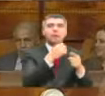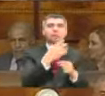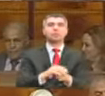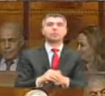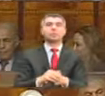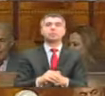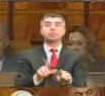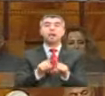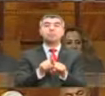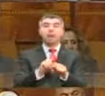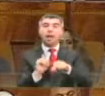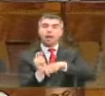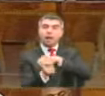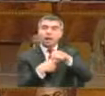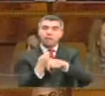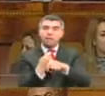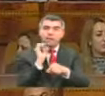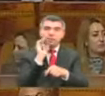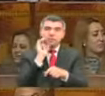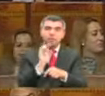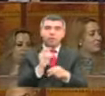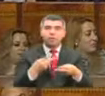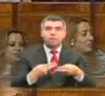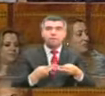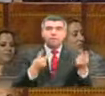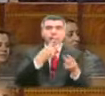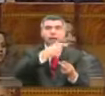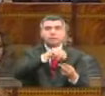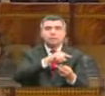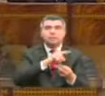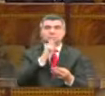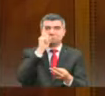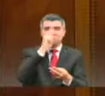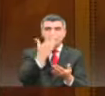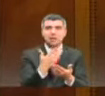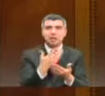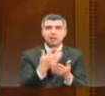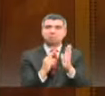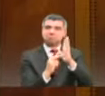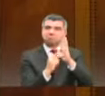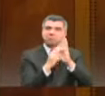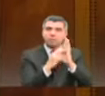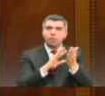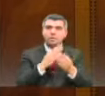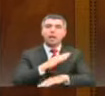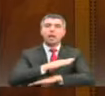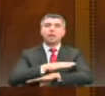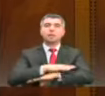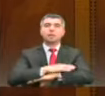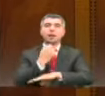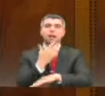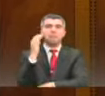المجانية بالعالم القروي وبلورة مشاريع مندمجة تهم المراكز الصاعدة مع احترام تام